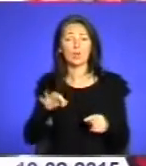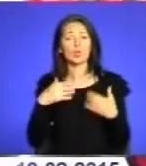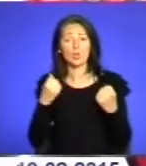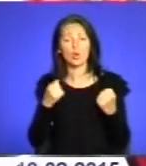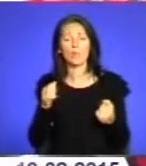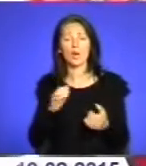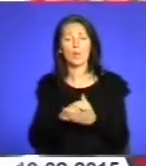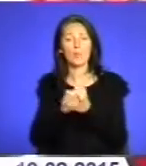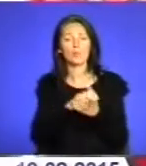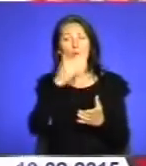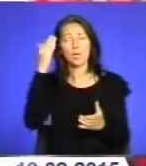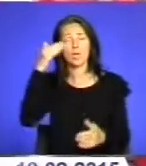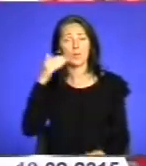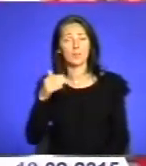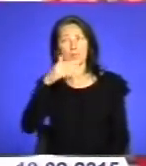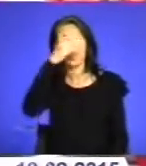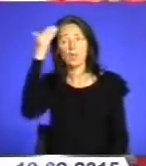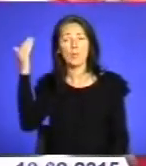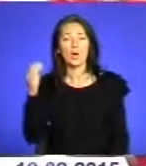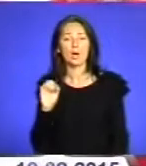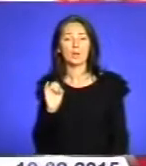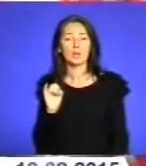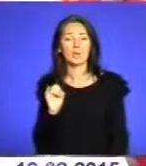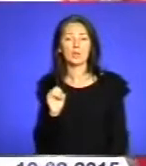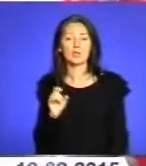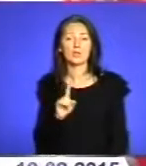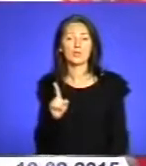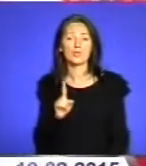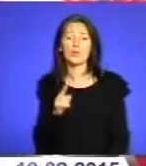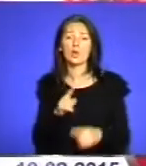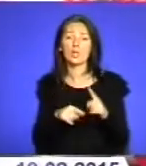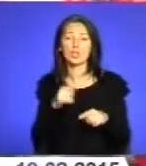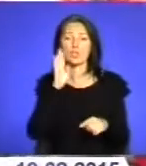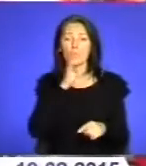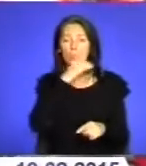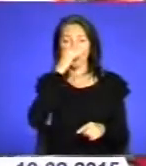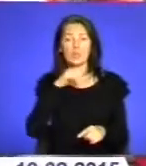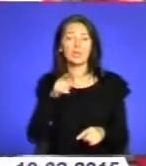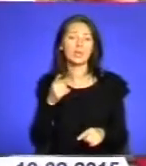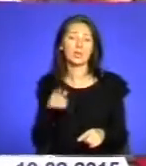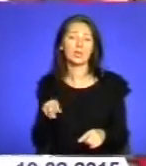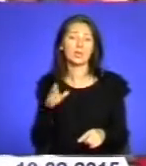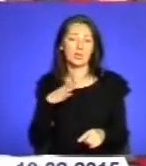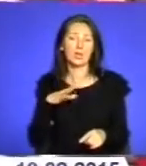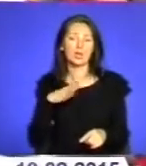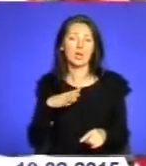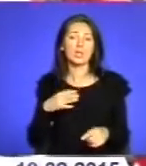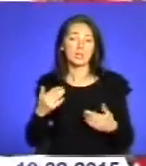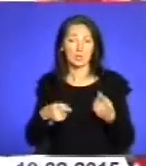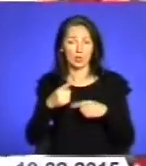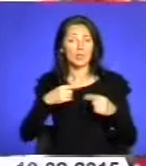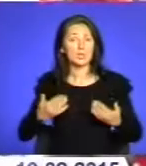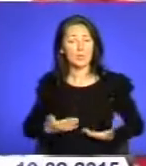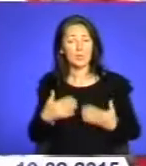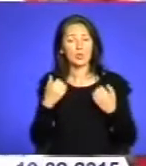над головою. Ну, щоб рідні батьки їх дочекалися живими і здоровими.